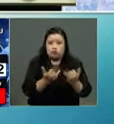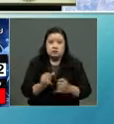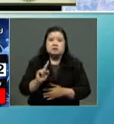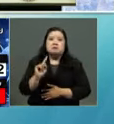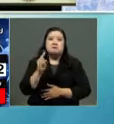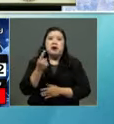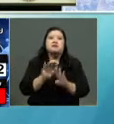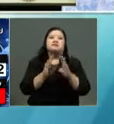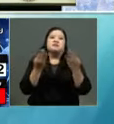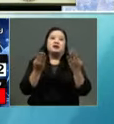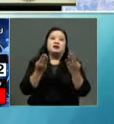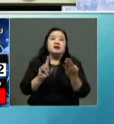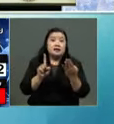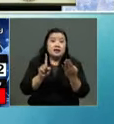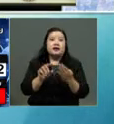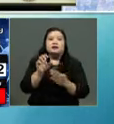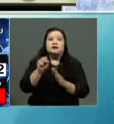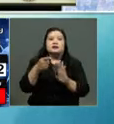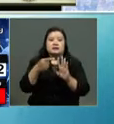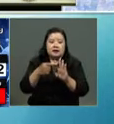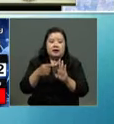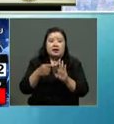เพื่อจะจบงานทุกอย่างภายในเดือนมิถุนายนนี้นะครับก็นำเรียนว่าเราพยายามช่วยพี่น้องประชาชนคนไทยจะได้กลับมาโดยเร็วนะครับวันนี้นะครับทางด่านทางบกก็จะเห็นตัวเลขทำมาเลเซียเพิ่มขึ้นนะครับเพราะว่าปิดด่านไปหลายวันสำหรับประดังเบซาร์ตอนนี้มาเปิดที่สะเดาแทนนะวันที่31